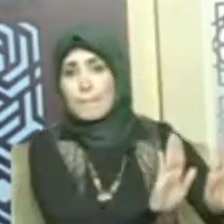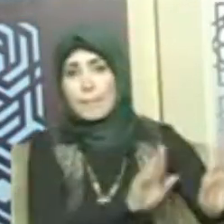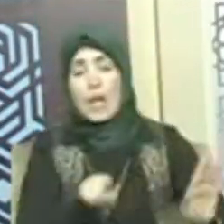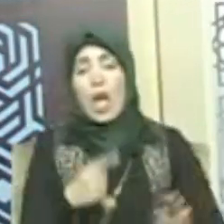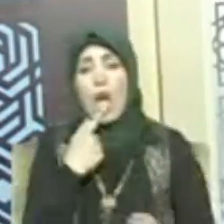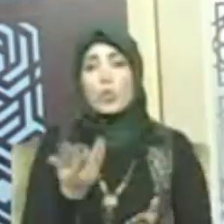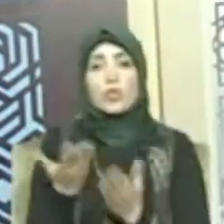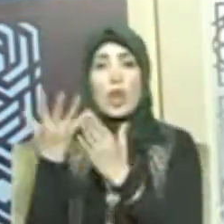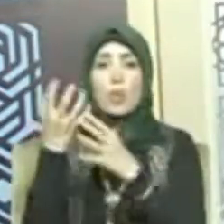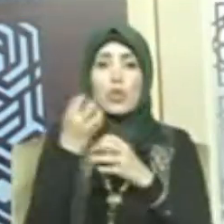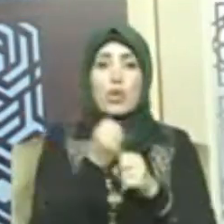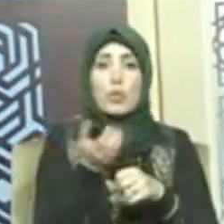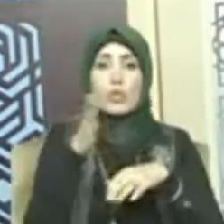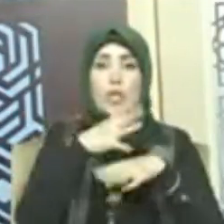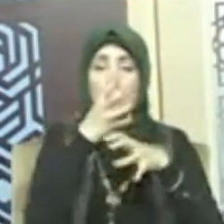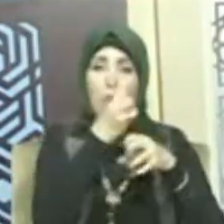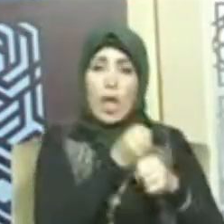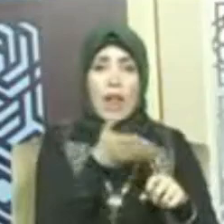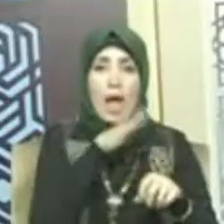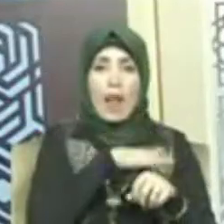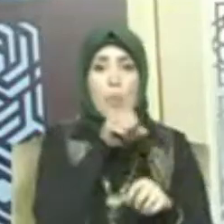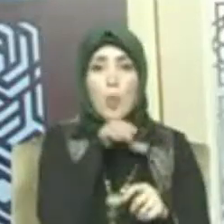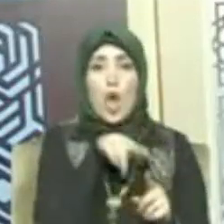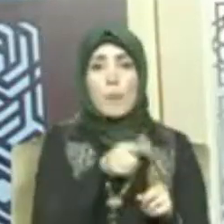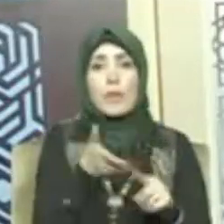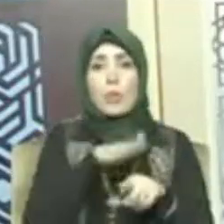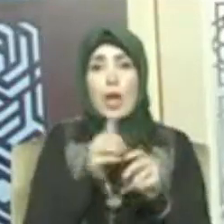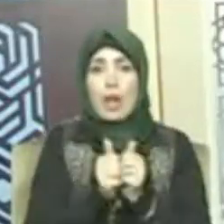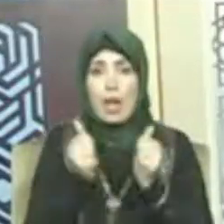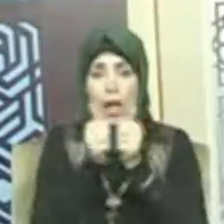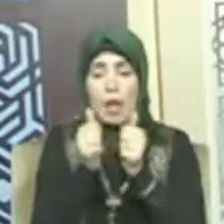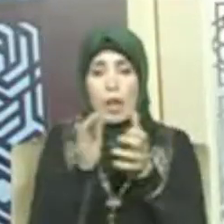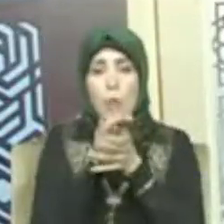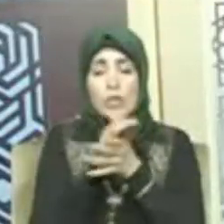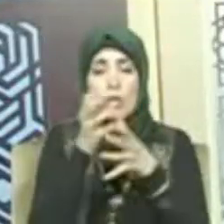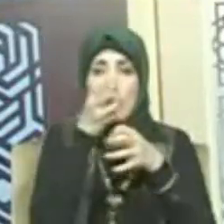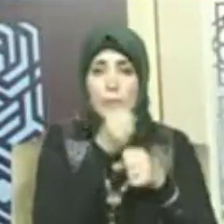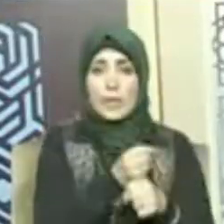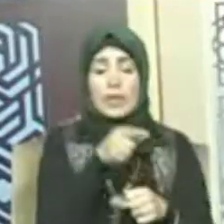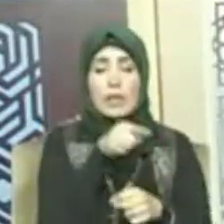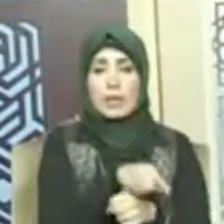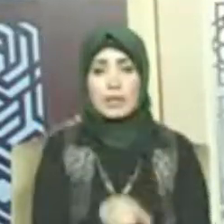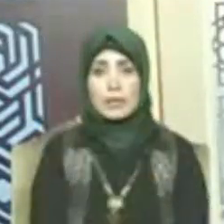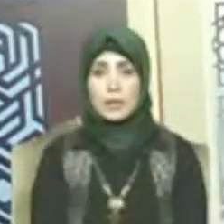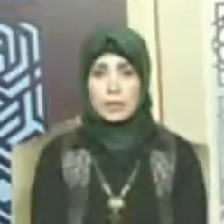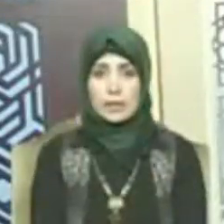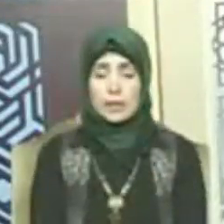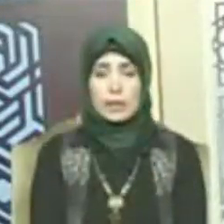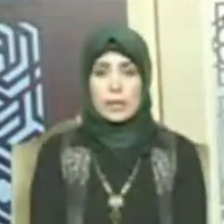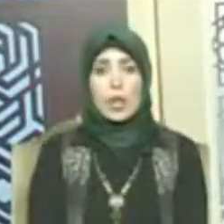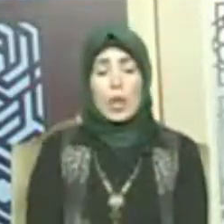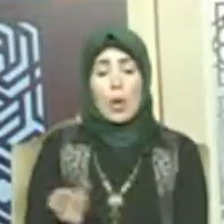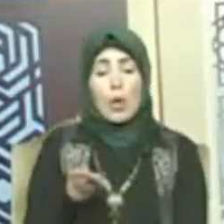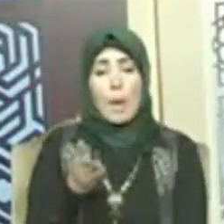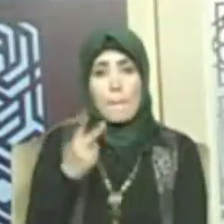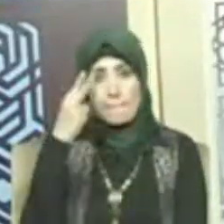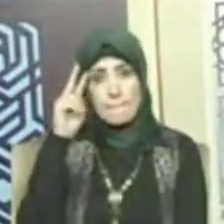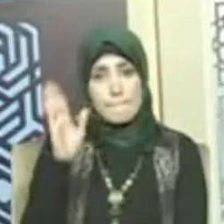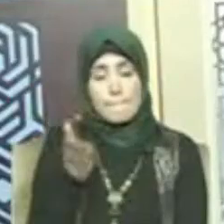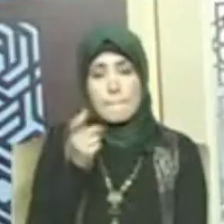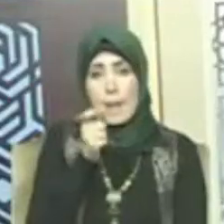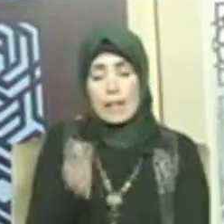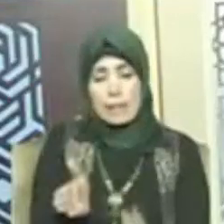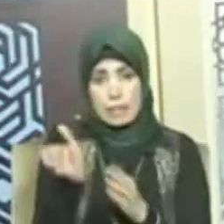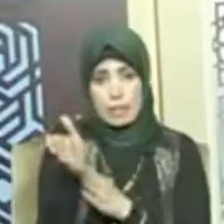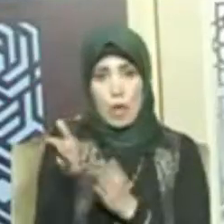وسلامه عليه وعلى آله وصحبه ومن تبع هداه إلى